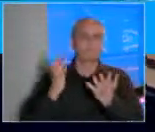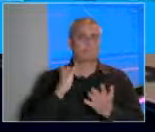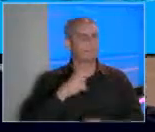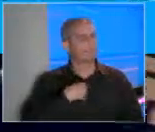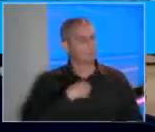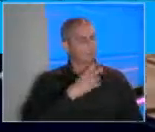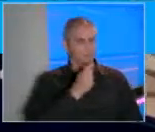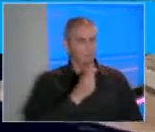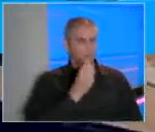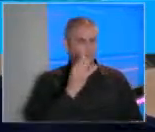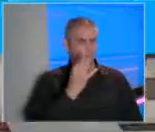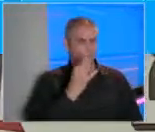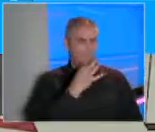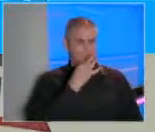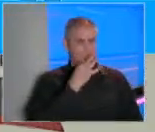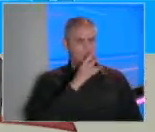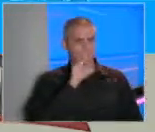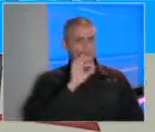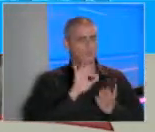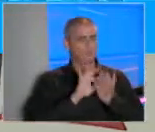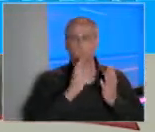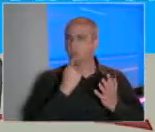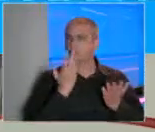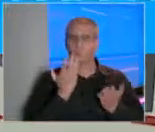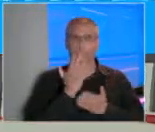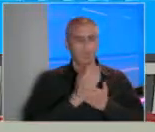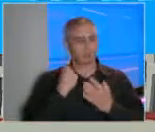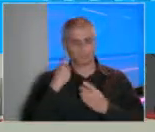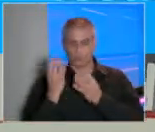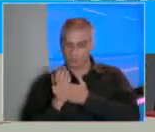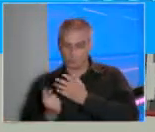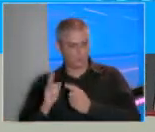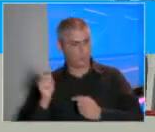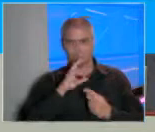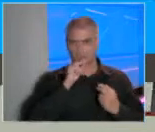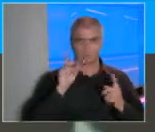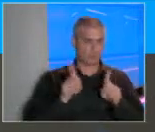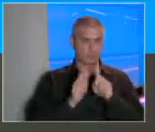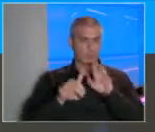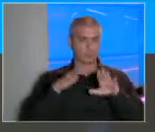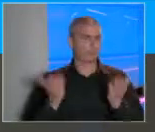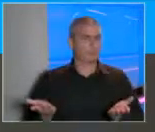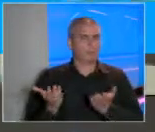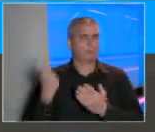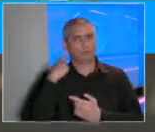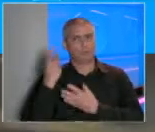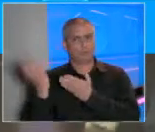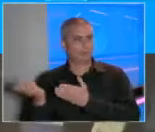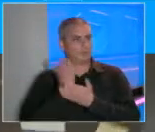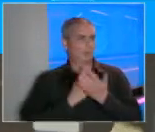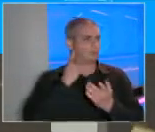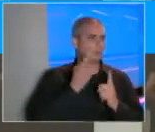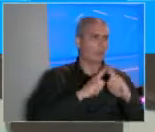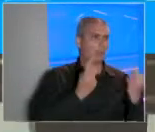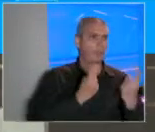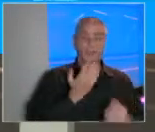אני שנייה רגע מתעכב איתך על הנקודה הזאת. מה זאת אומרת חלק שמעו דברים כאלה? כולם מדברים עם אותו ראש ממשלה. מה זאת אומרת חלק שמעו ככה וחלק שמעו